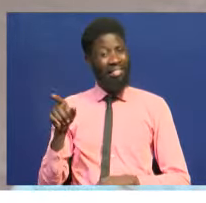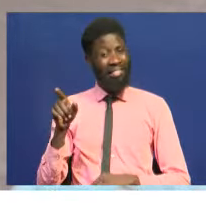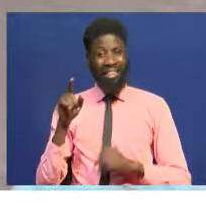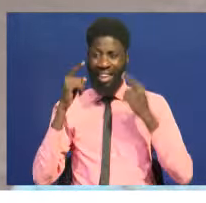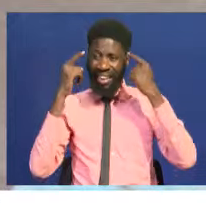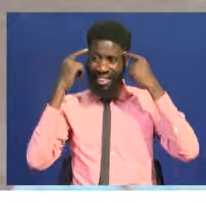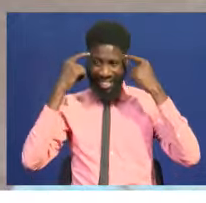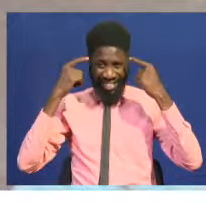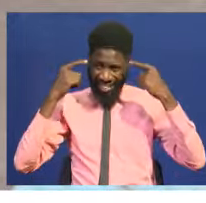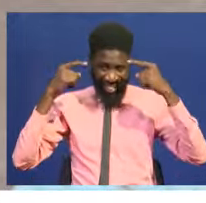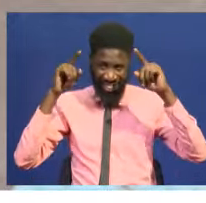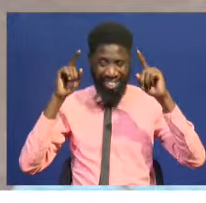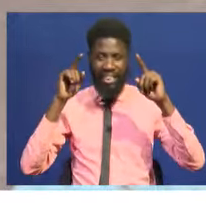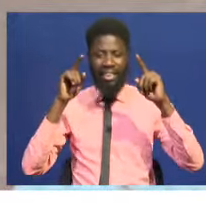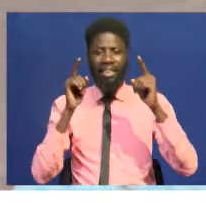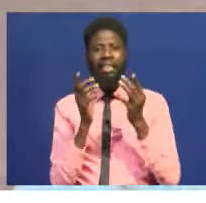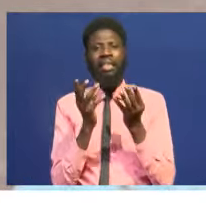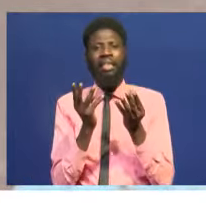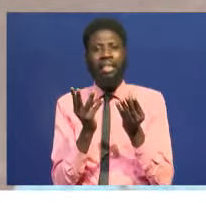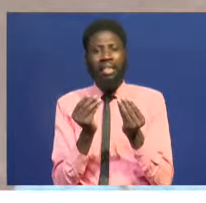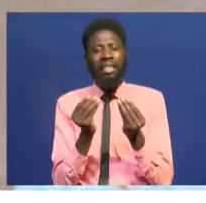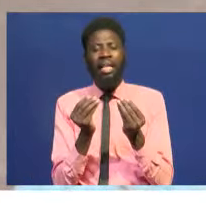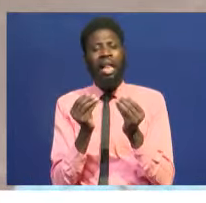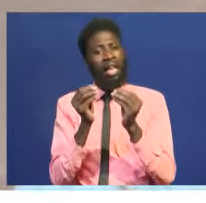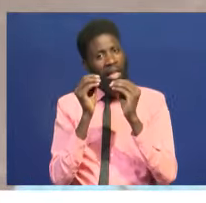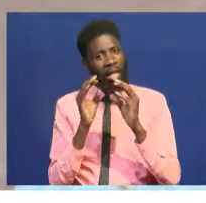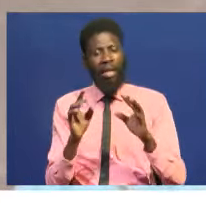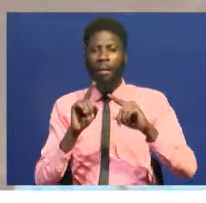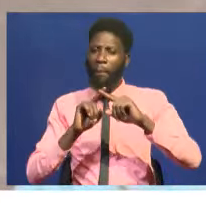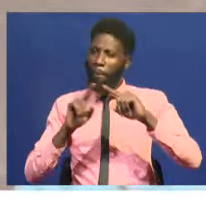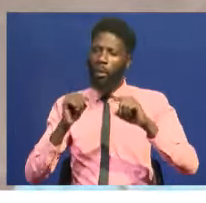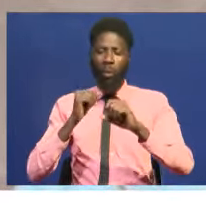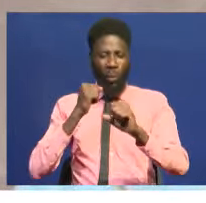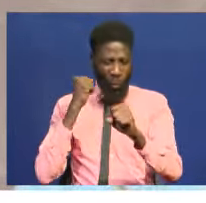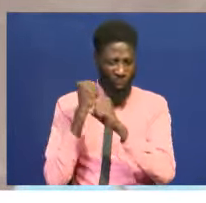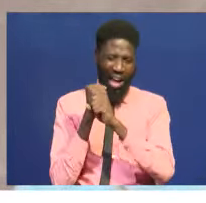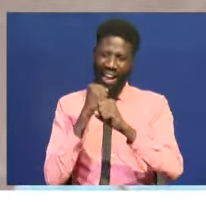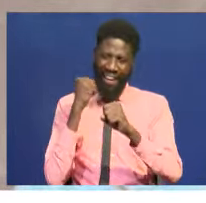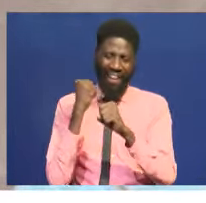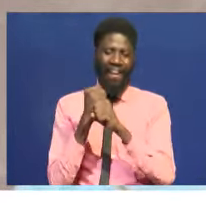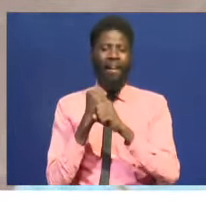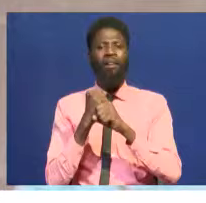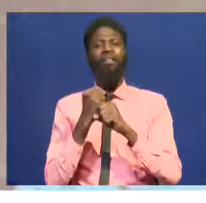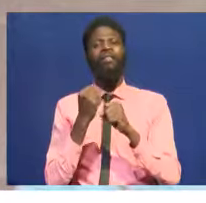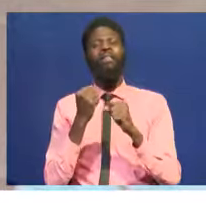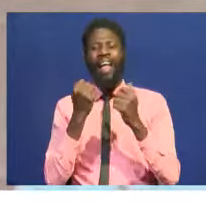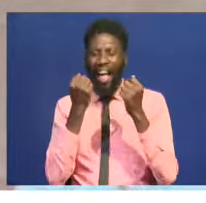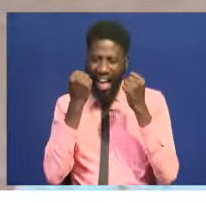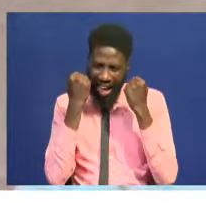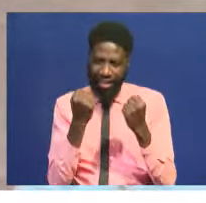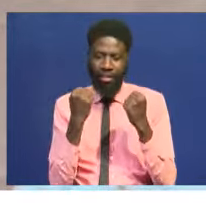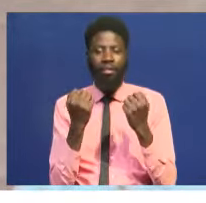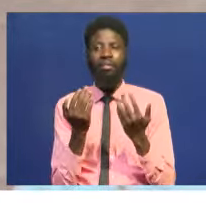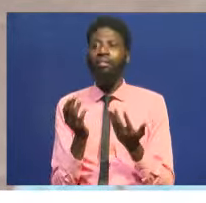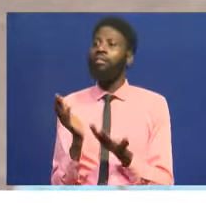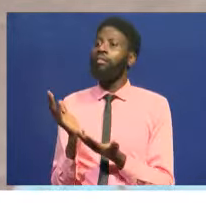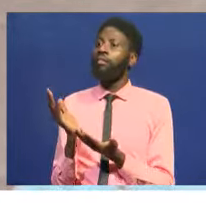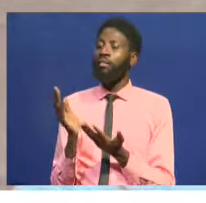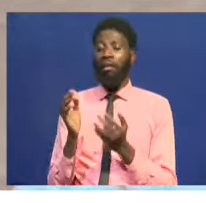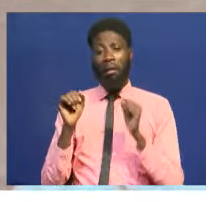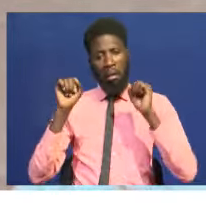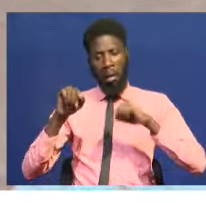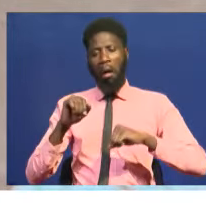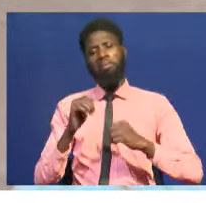succeed. But he worked against the odds. He could have said, I come